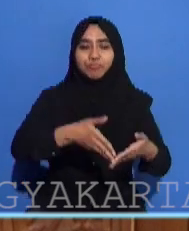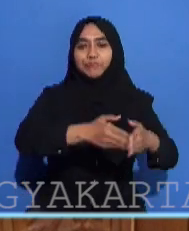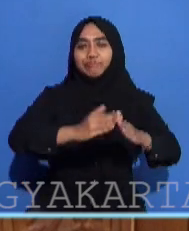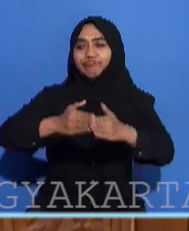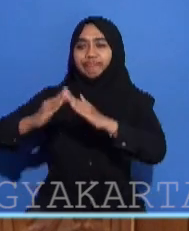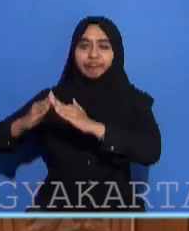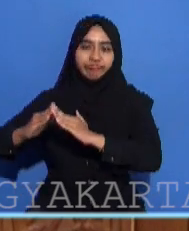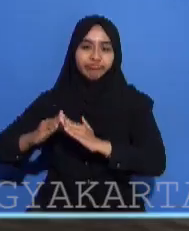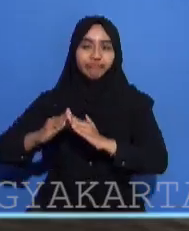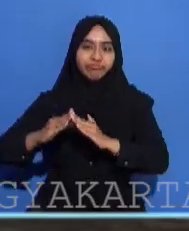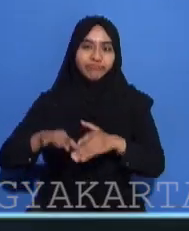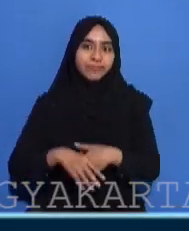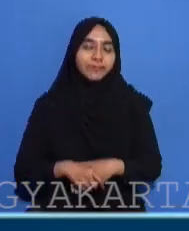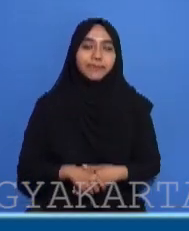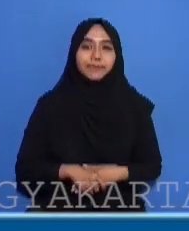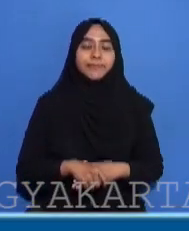ing papan menika.